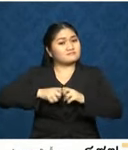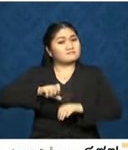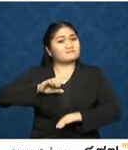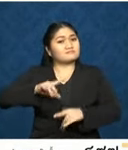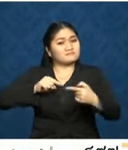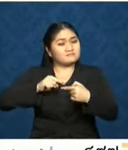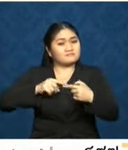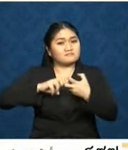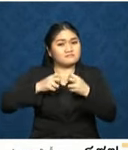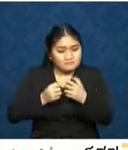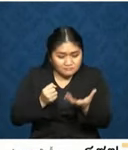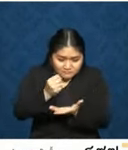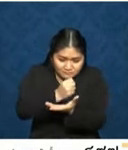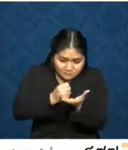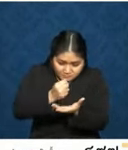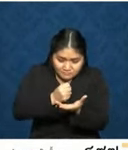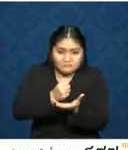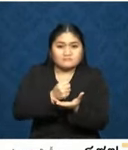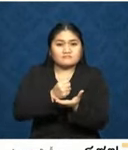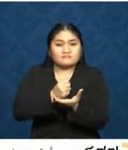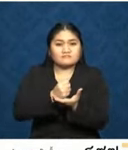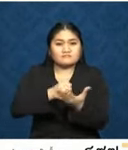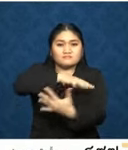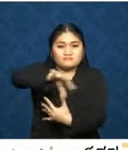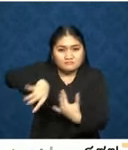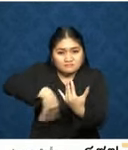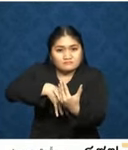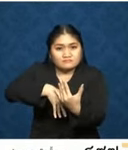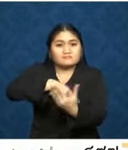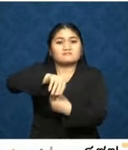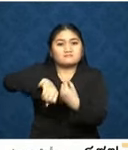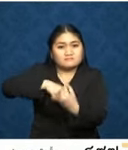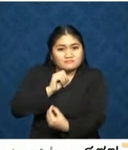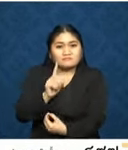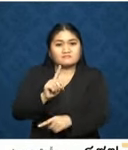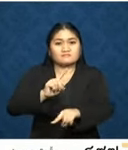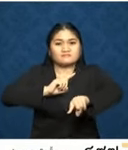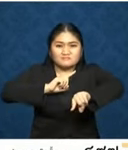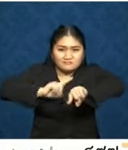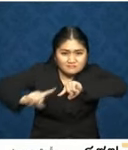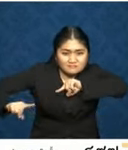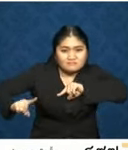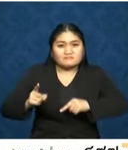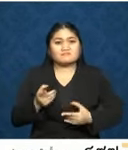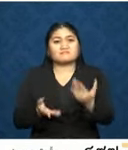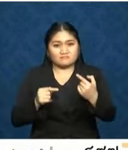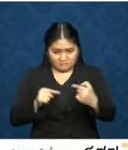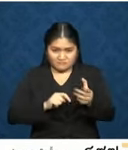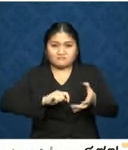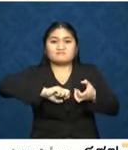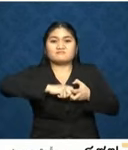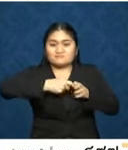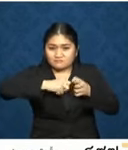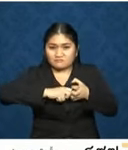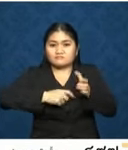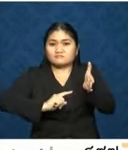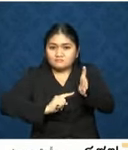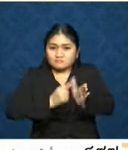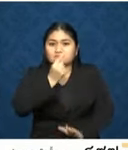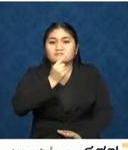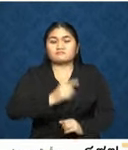เสพติดสภาพแวดล้อมเศรษฐกิจทุกสิ่งทุกอย่างนั่นคือต้นตอของปัญหาขอ